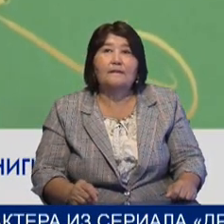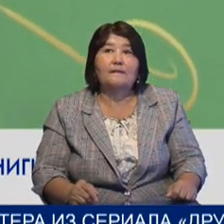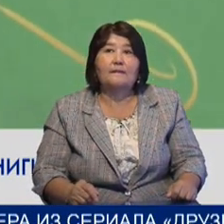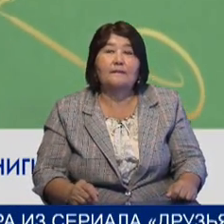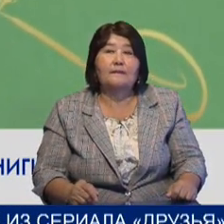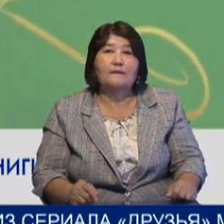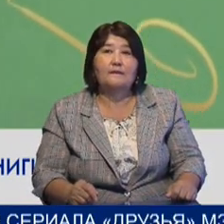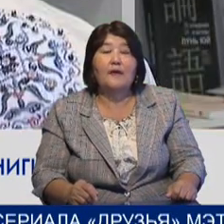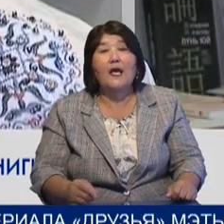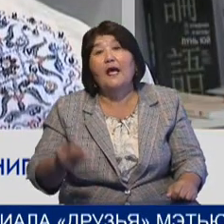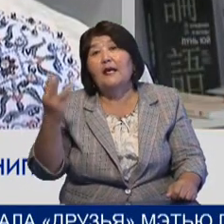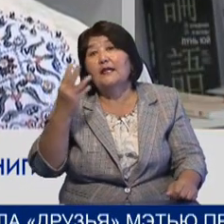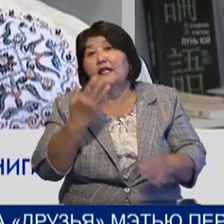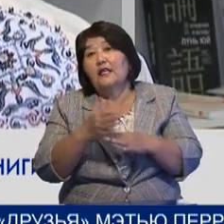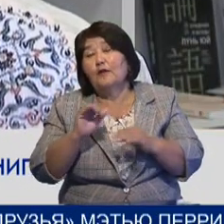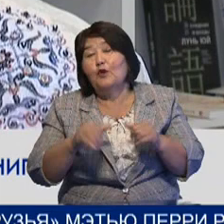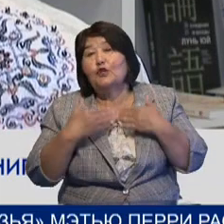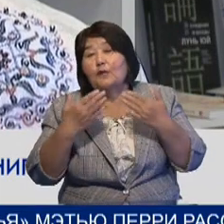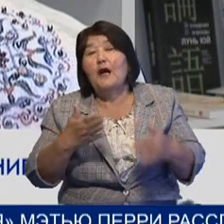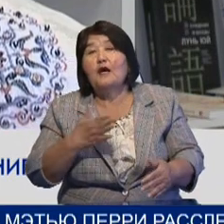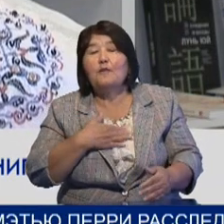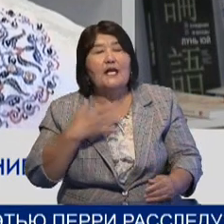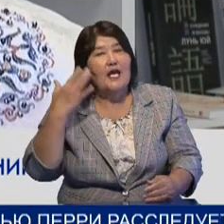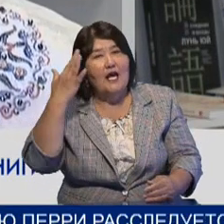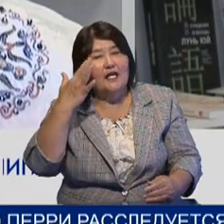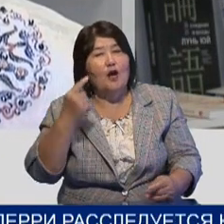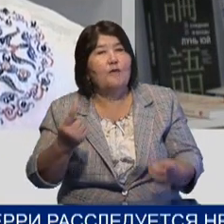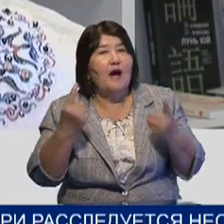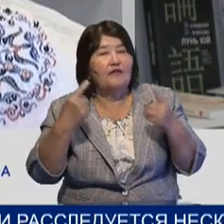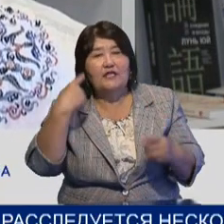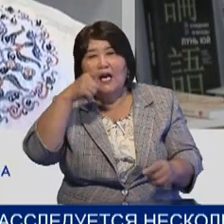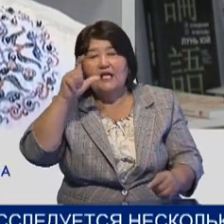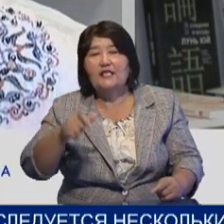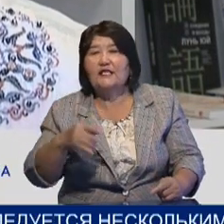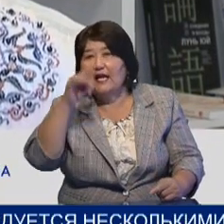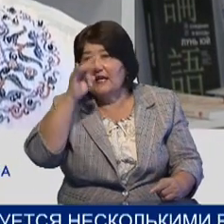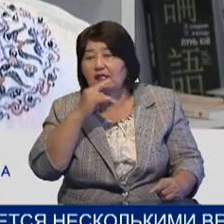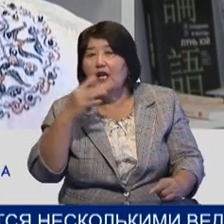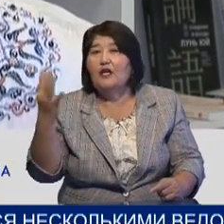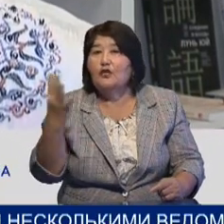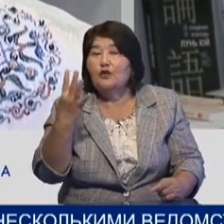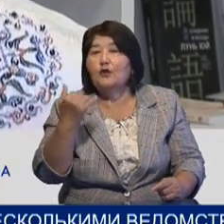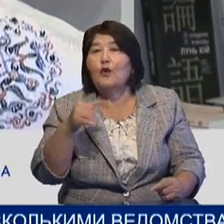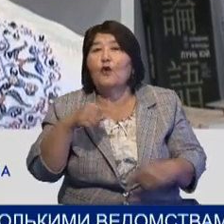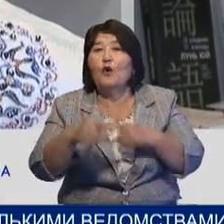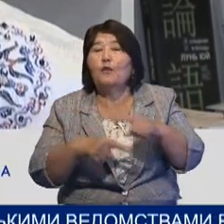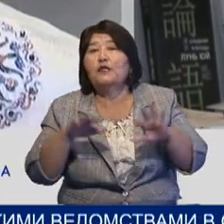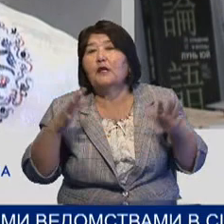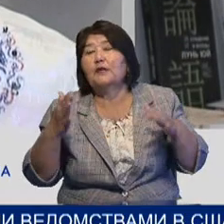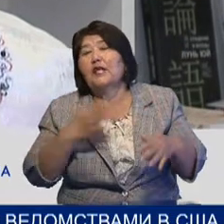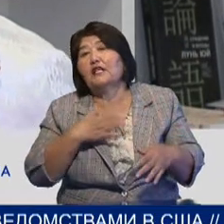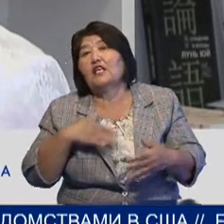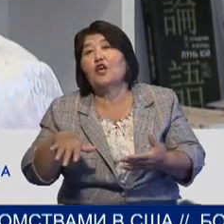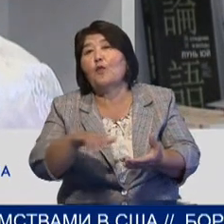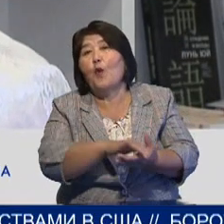писателя в третьем разделе можно прочитать мои размышления о выдающихся личностях нации в четвёртом о процессах происходящих в